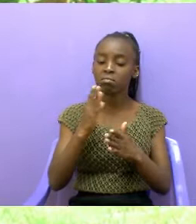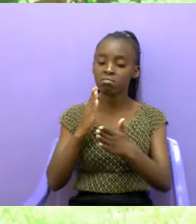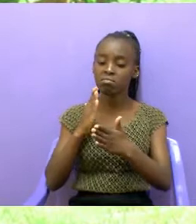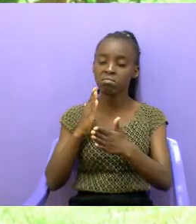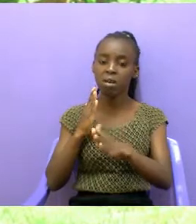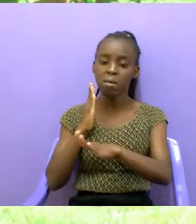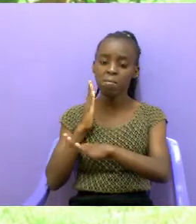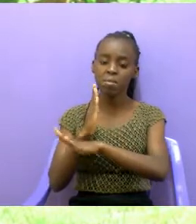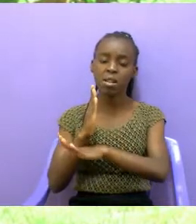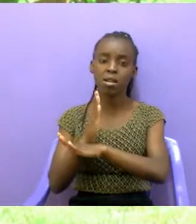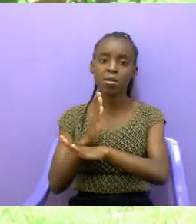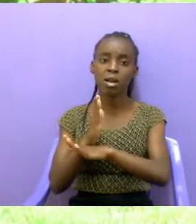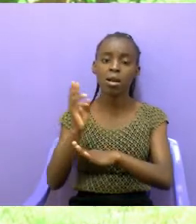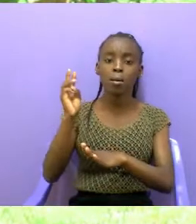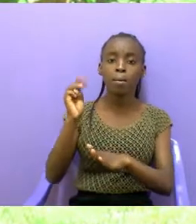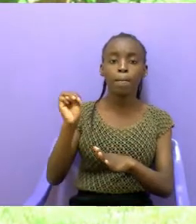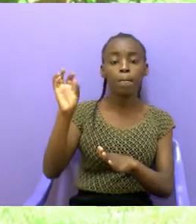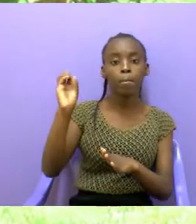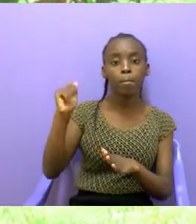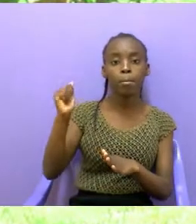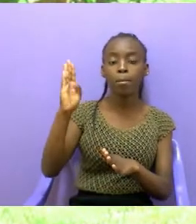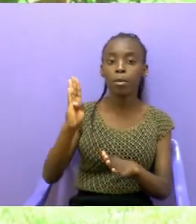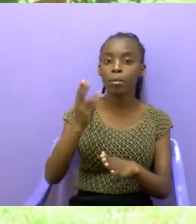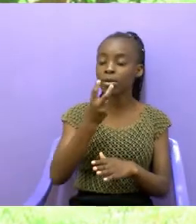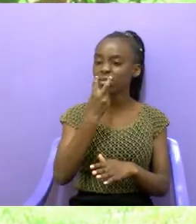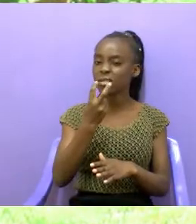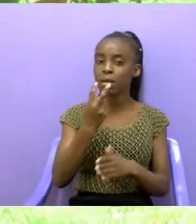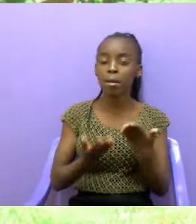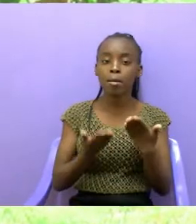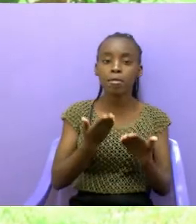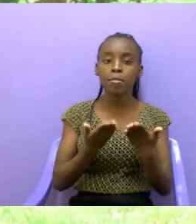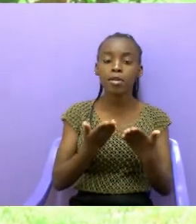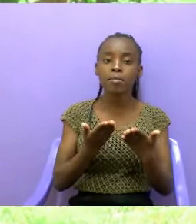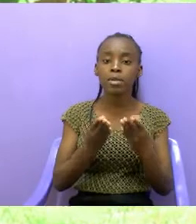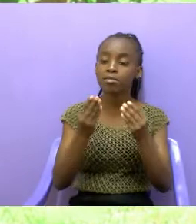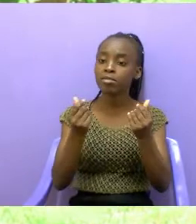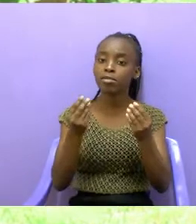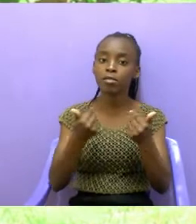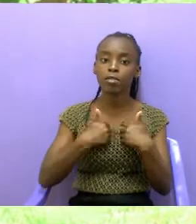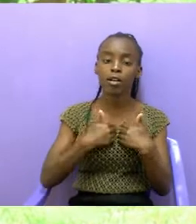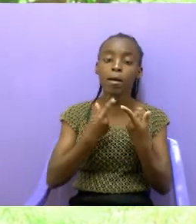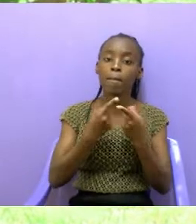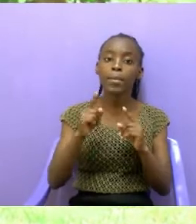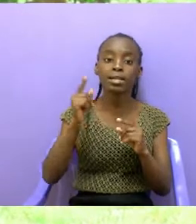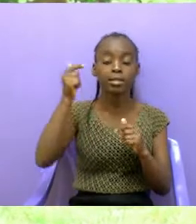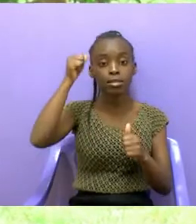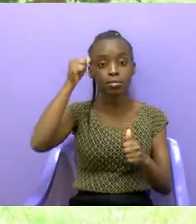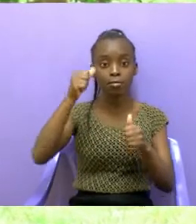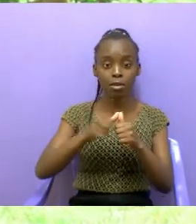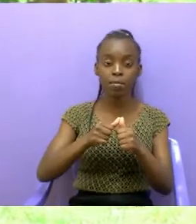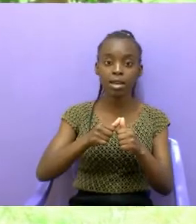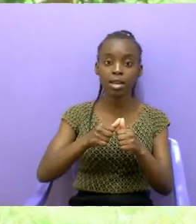Moabi inaonekana iko na suluhisho. Lakini kumbuka ni suluhisho ya kitu moja iko nayo. Lakini pia imebeba